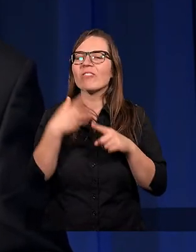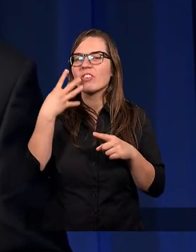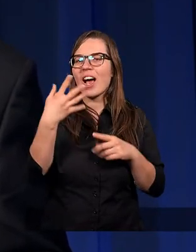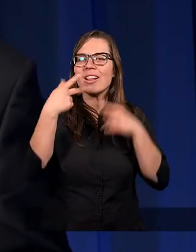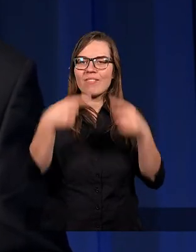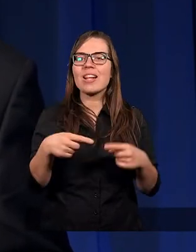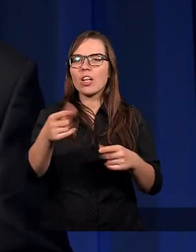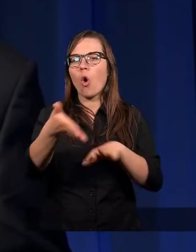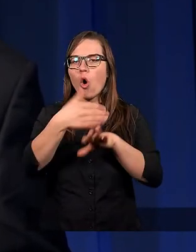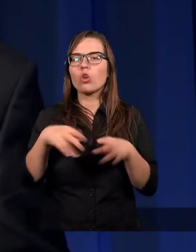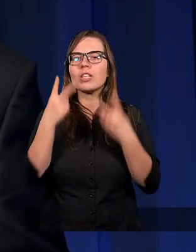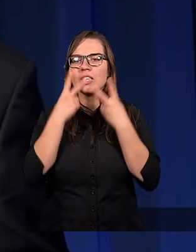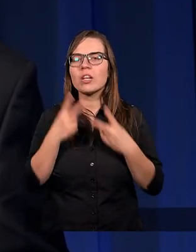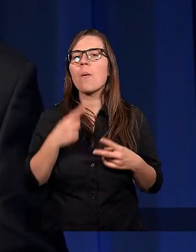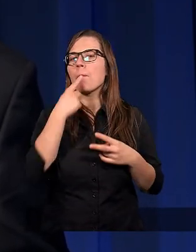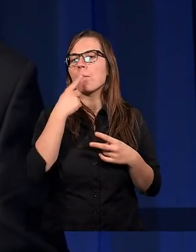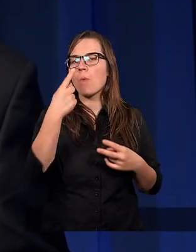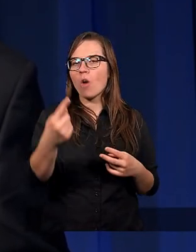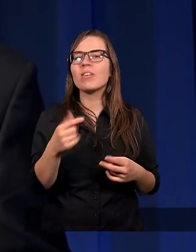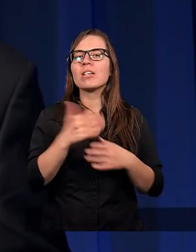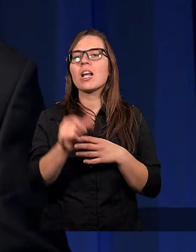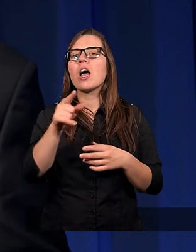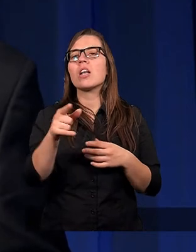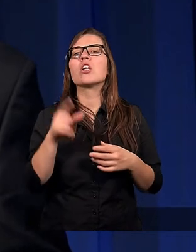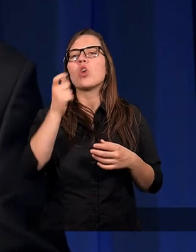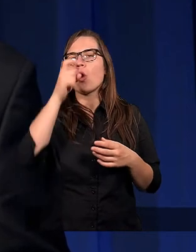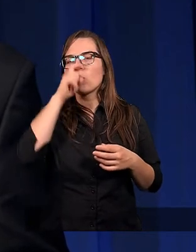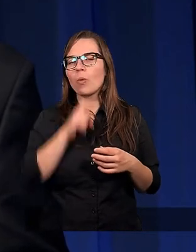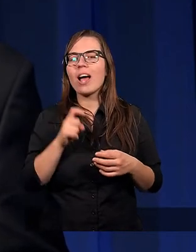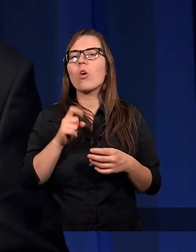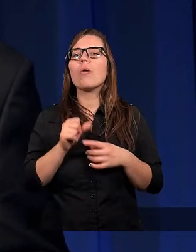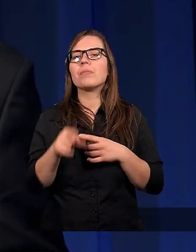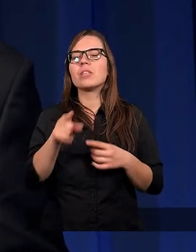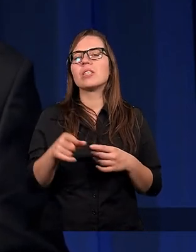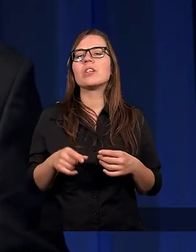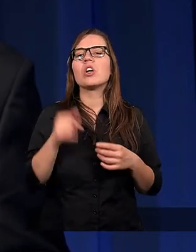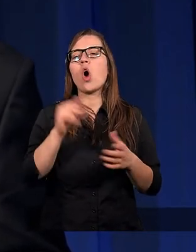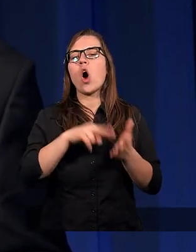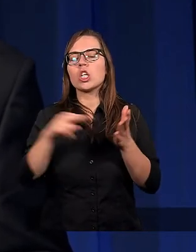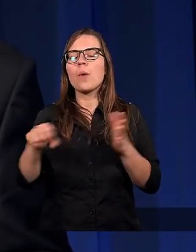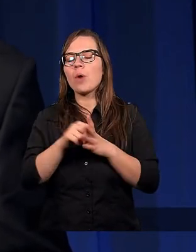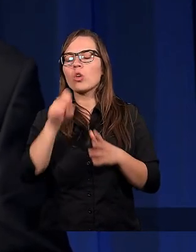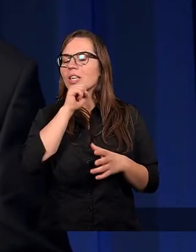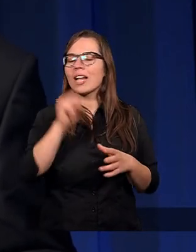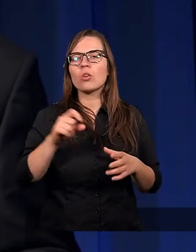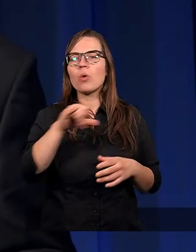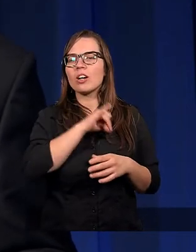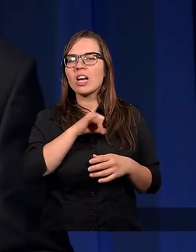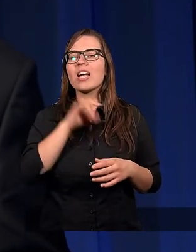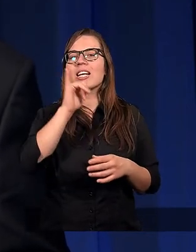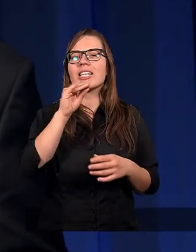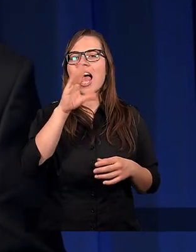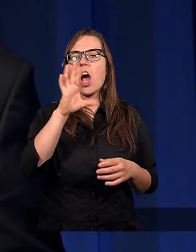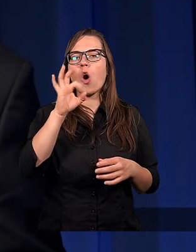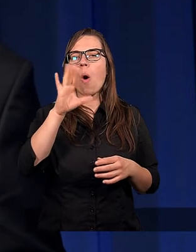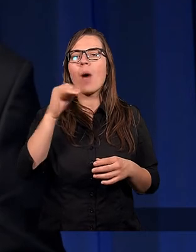tego rozdziału, jest powiedziane o nim, a czynił to, co złe w oczach Pana, nie odstąpił od żadnego z grzechów Jeroboama,